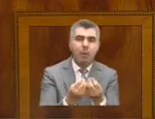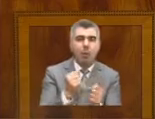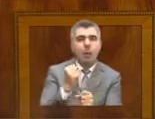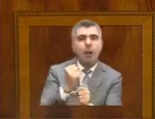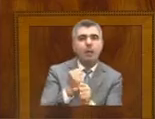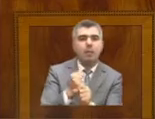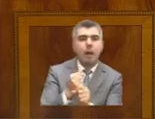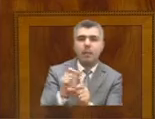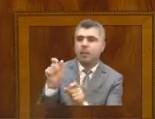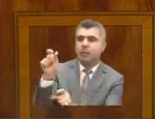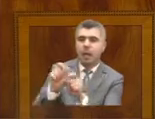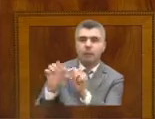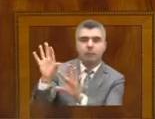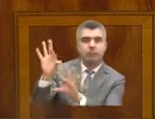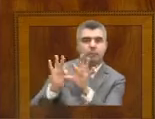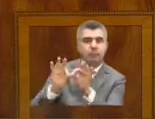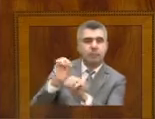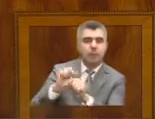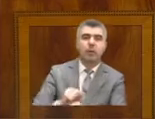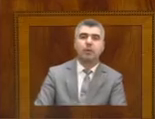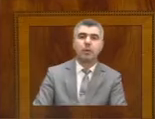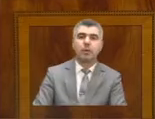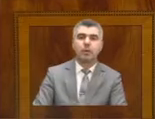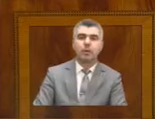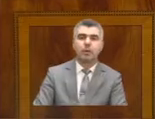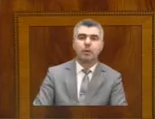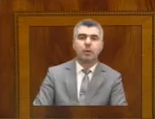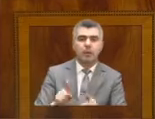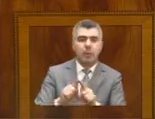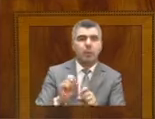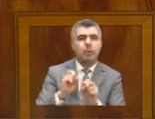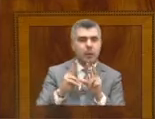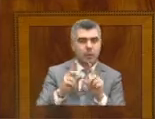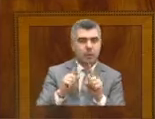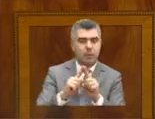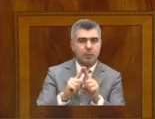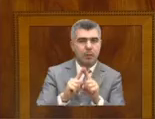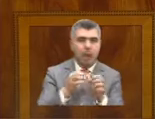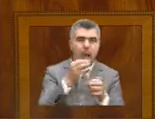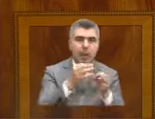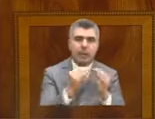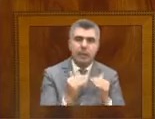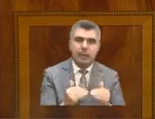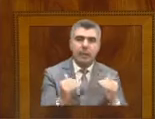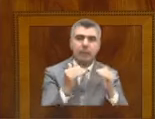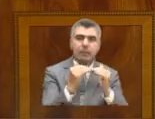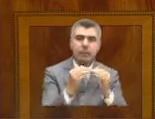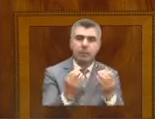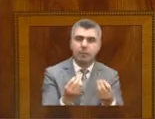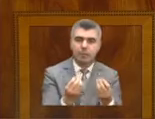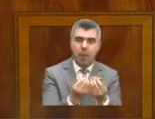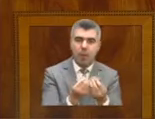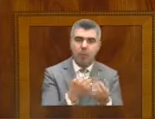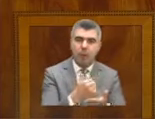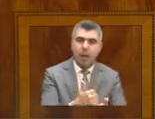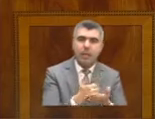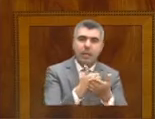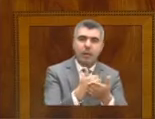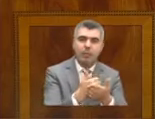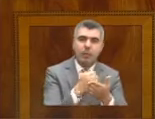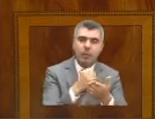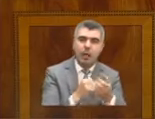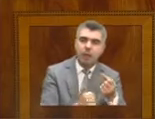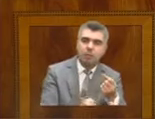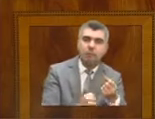الشغل المنتج وتعزيز دوره كفاعل نشيط فيما يخص العدالة المجالية وفي خدمة الإدماج